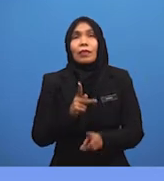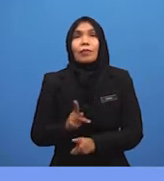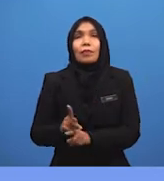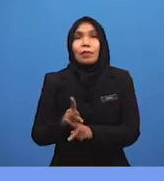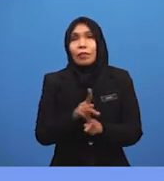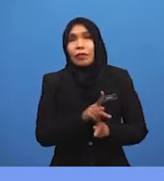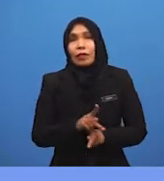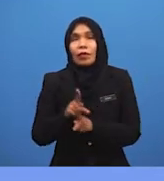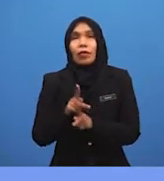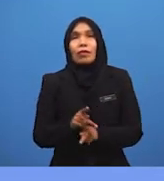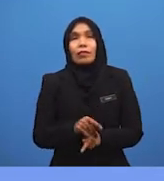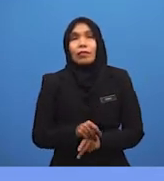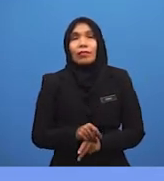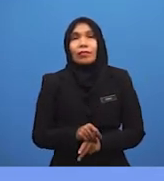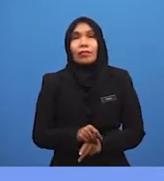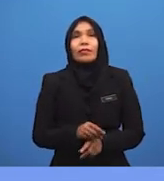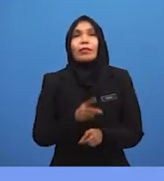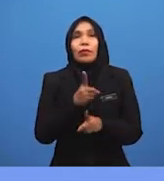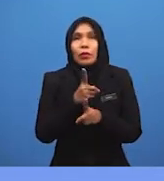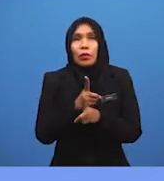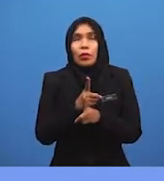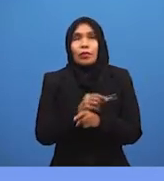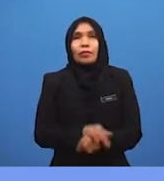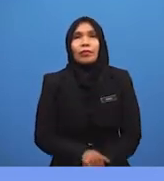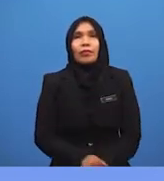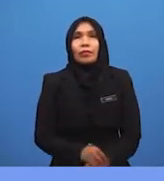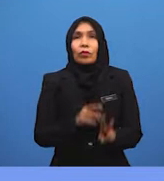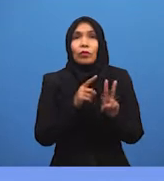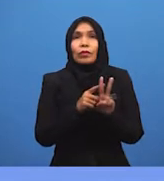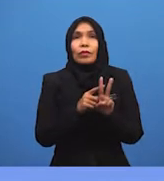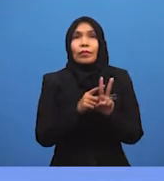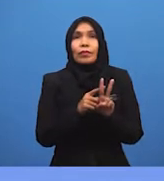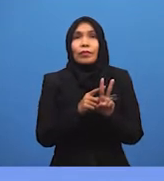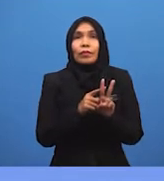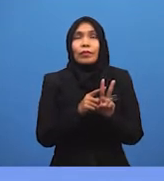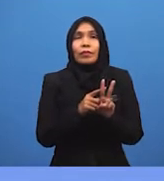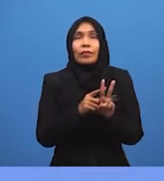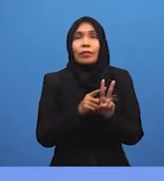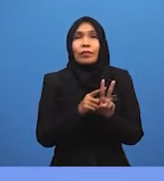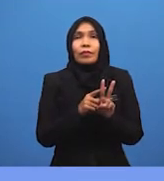sekolah. Jawapannya betul. 2.